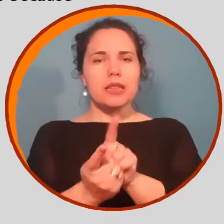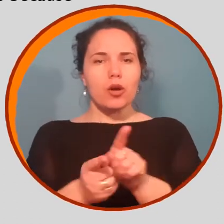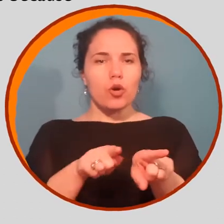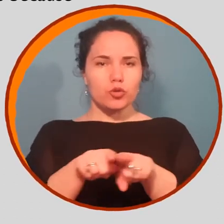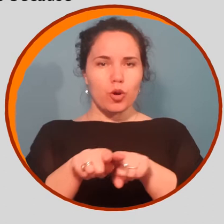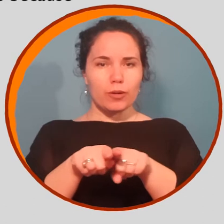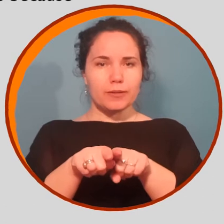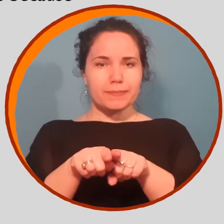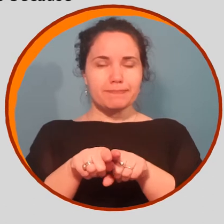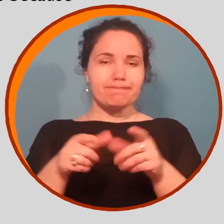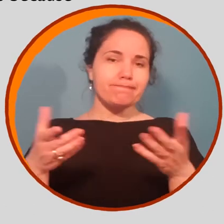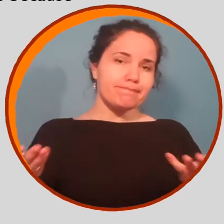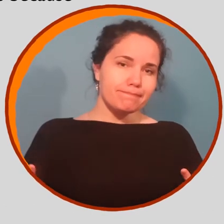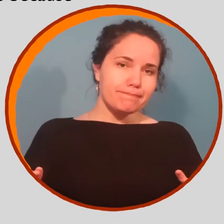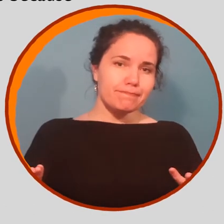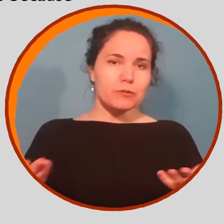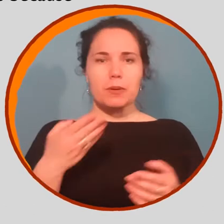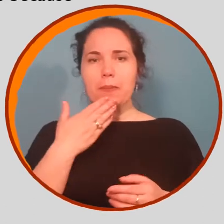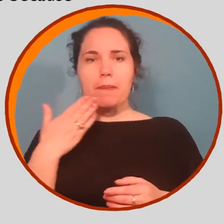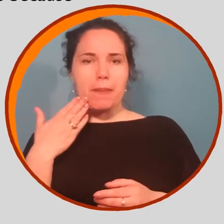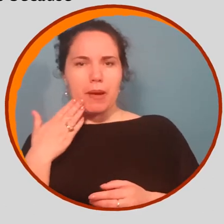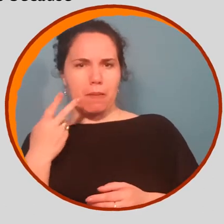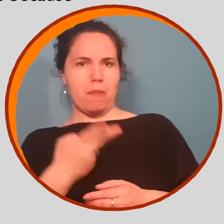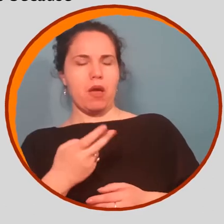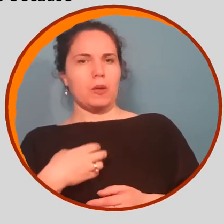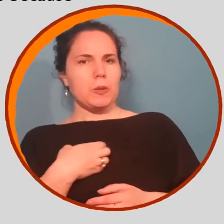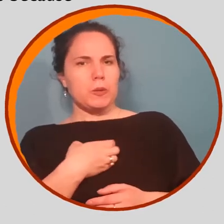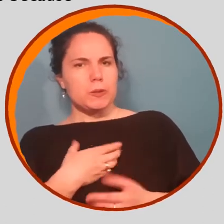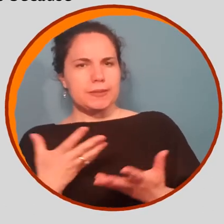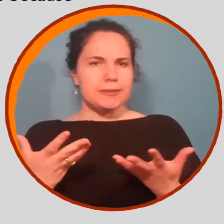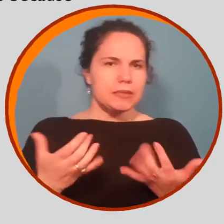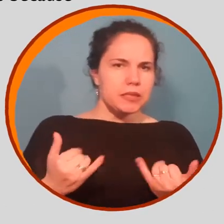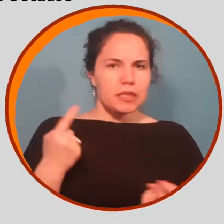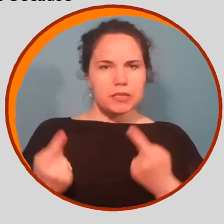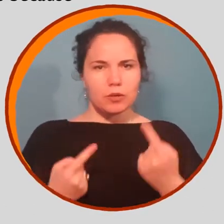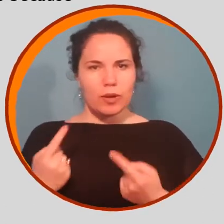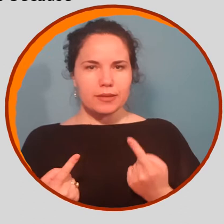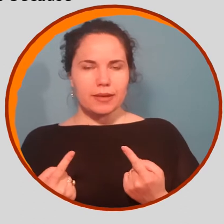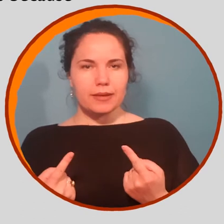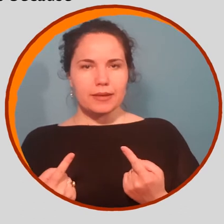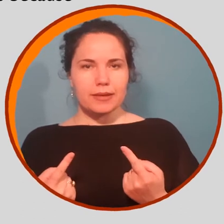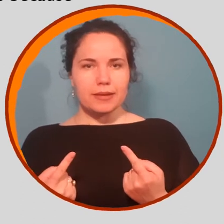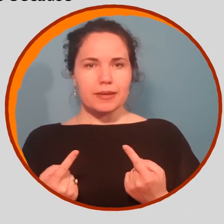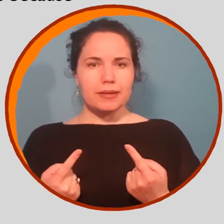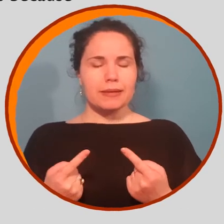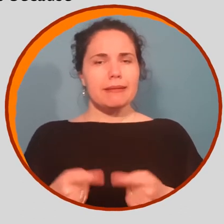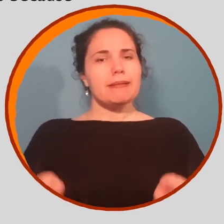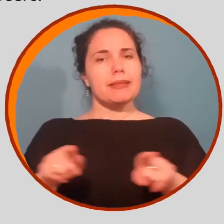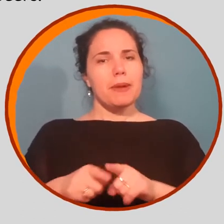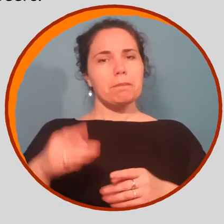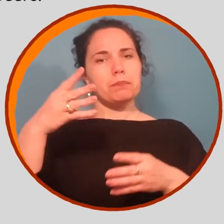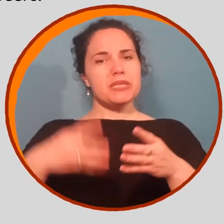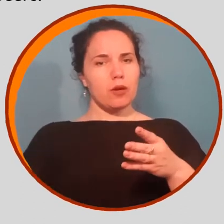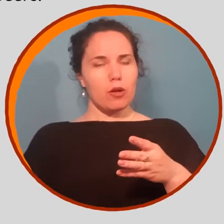tyre. Ky izolim mund të ndikojë negativisht në qëndrimin në shtëpi, sepse pikërisht